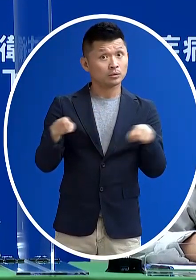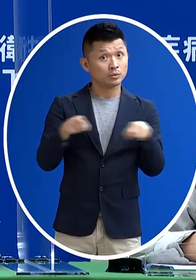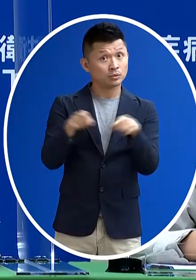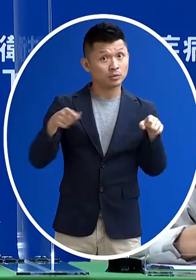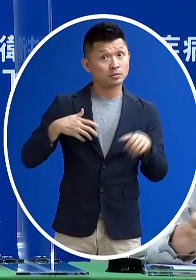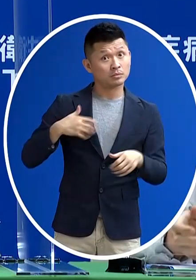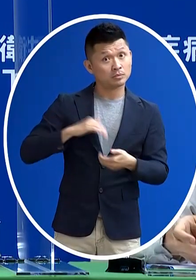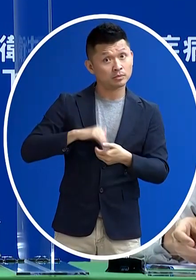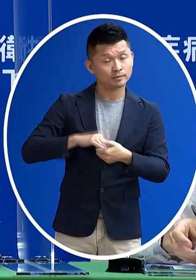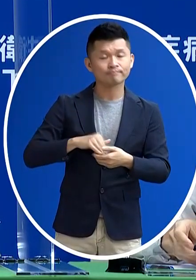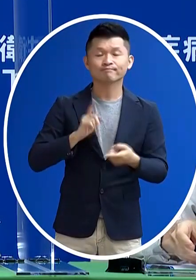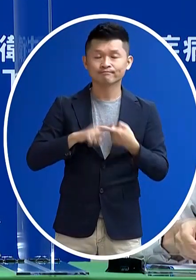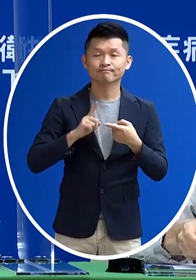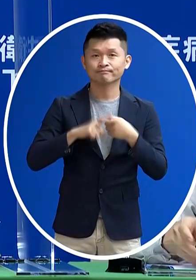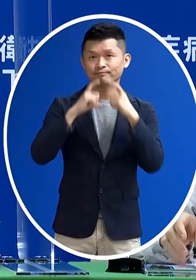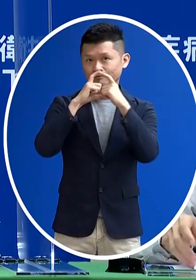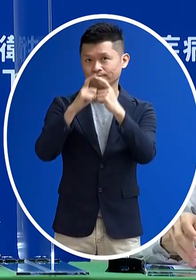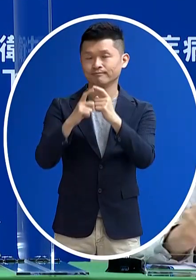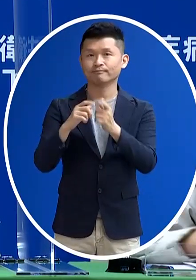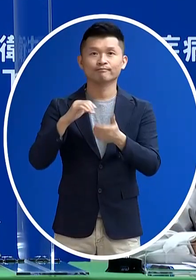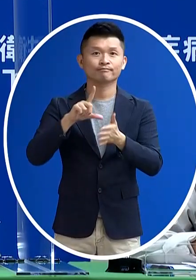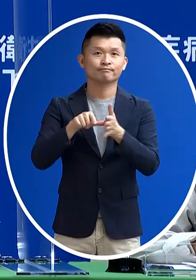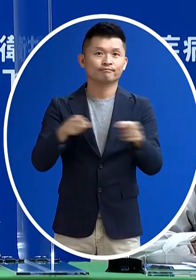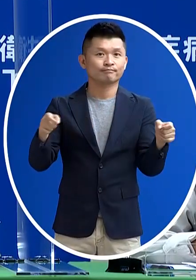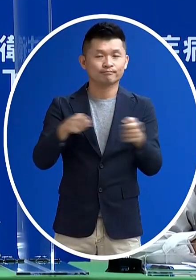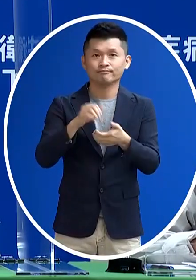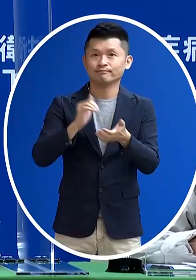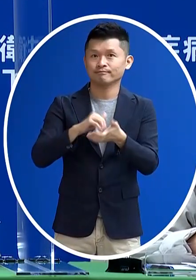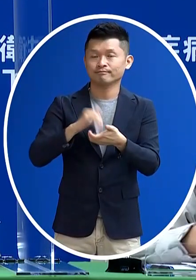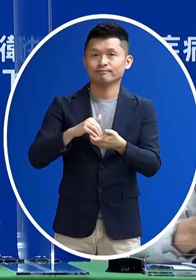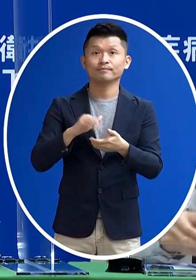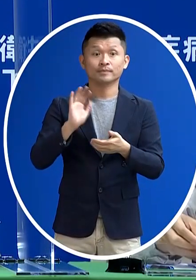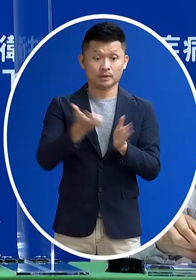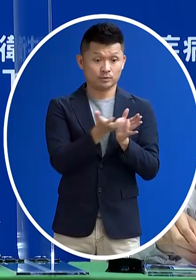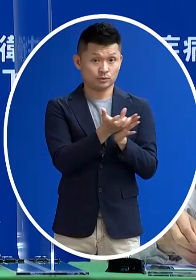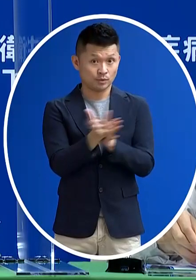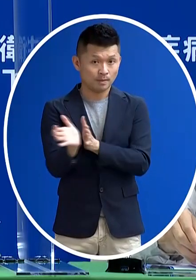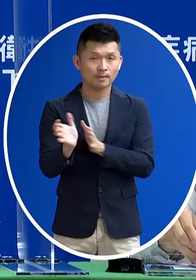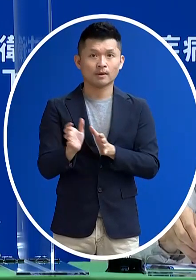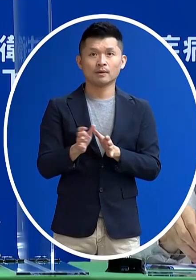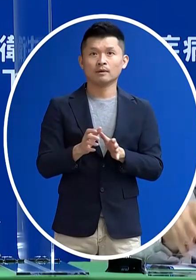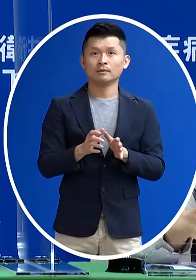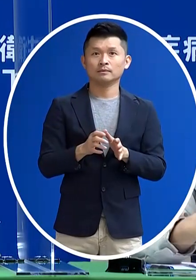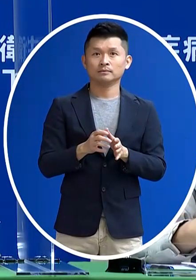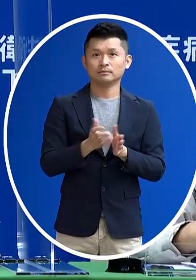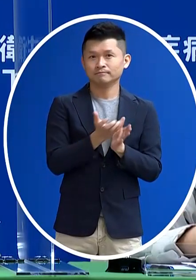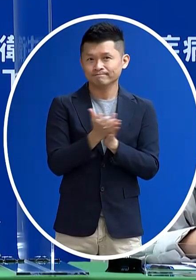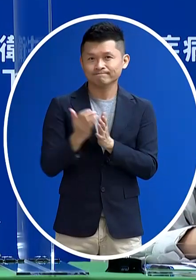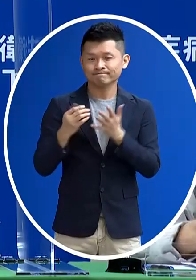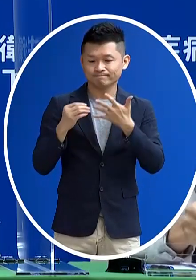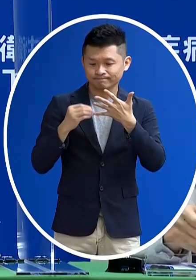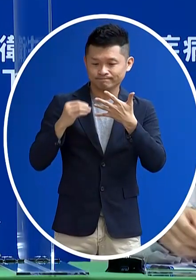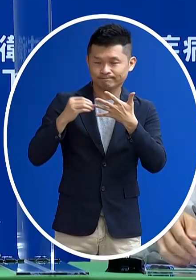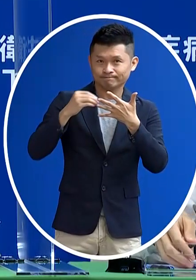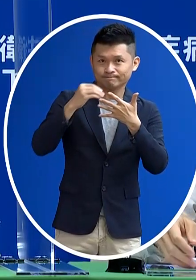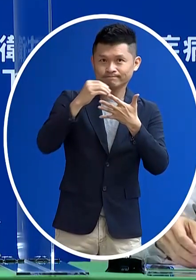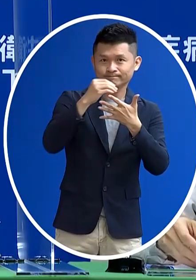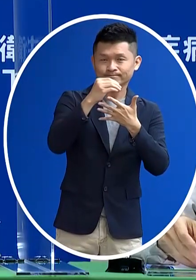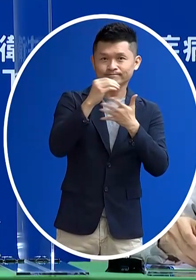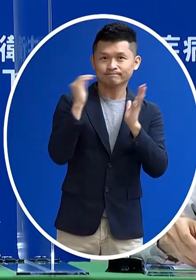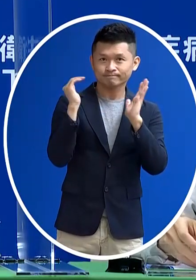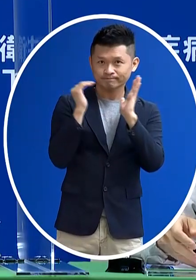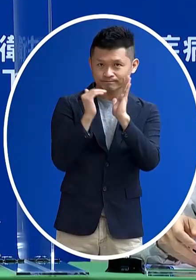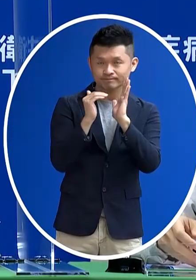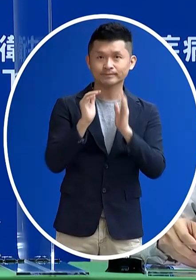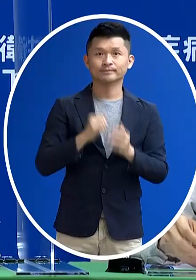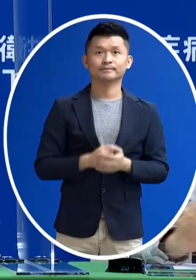这个还没有确定时间但相关的准备都已经有一些达到一定的阶段的就绪，但是我们